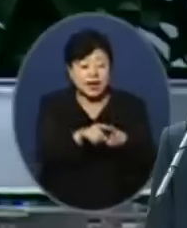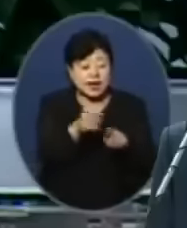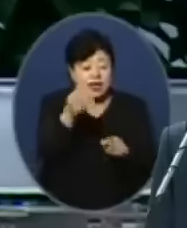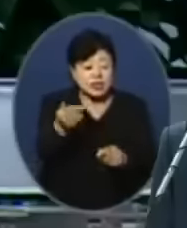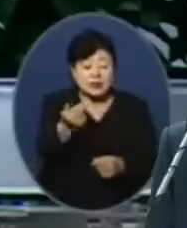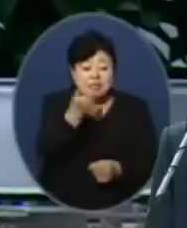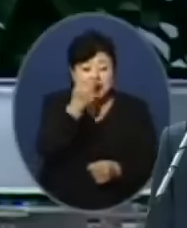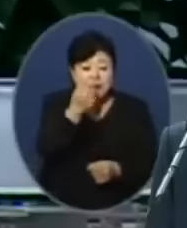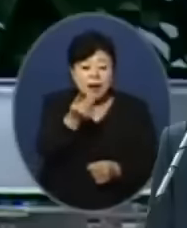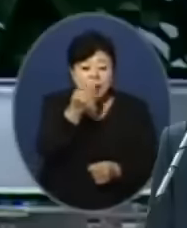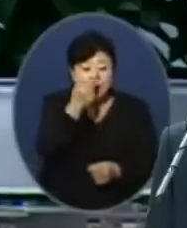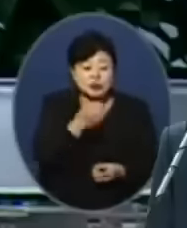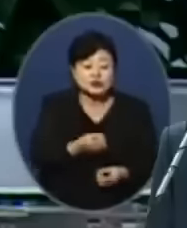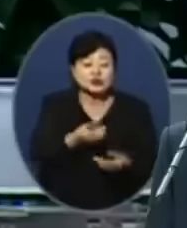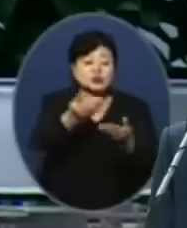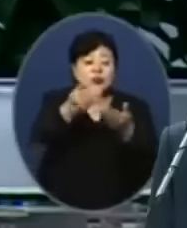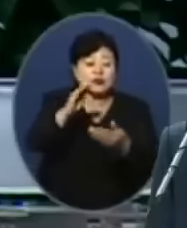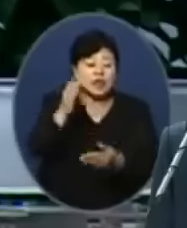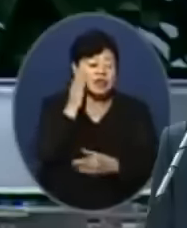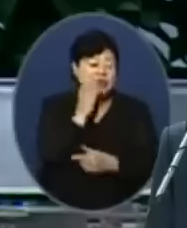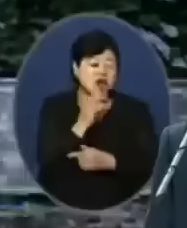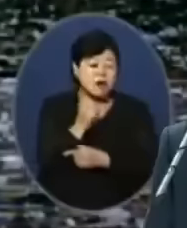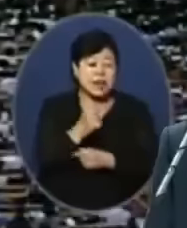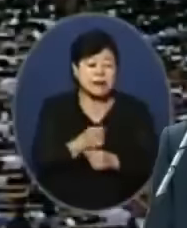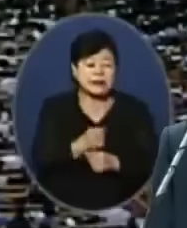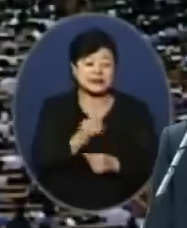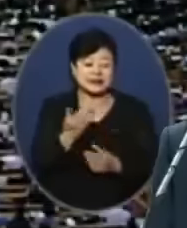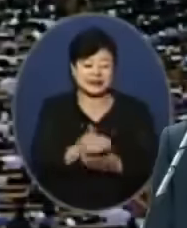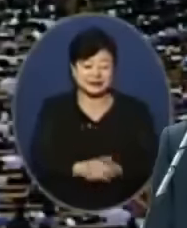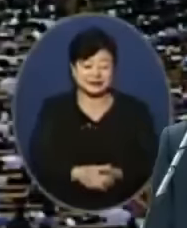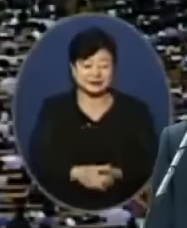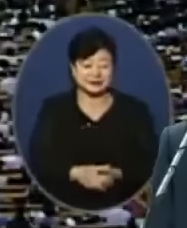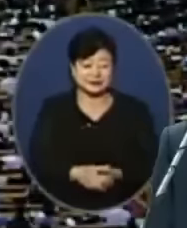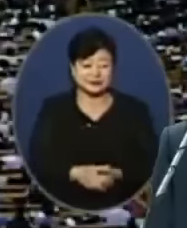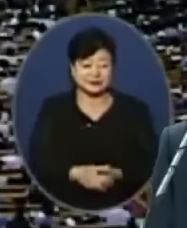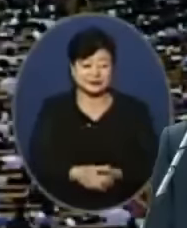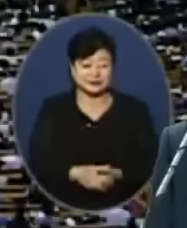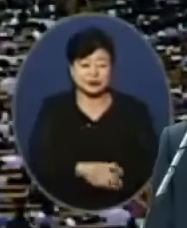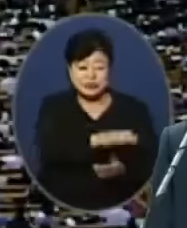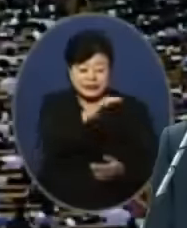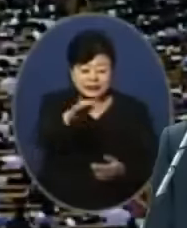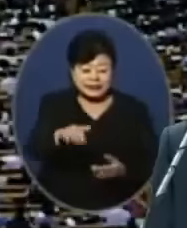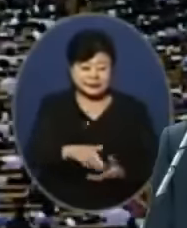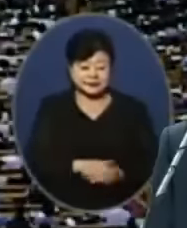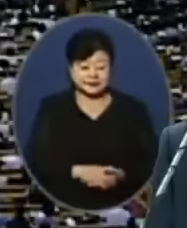여러분의 생명에 축복된 열매를 맺게 되는 것입니다. 우리는